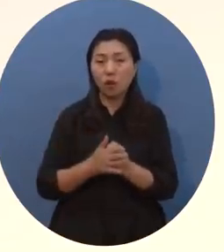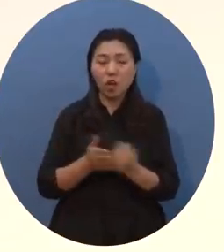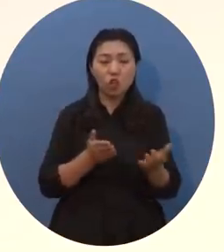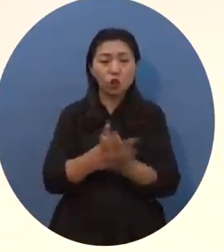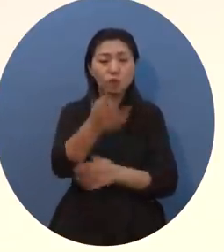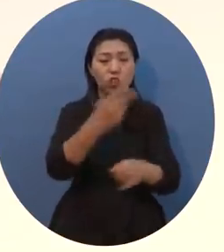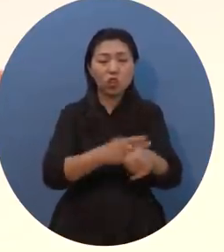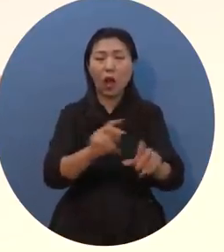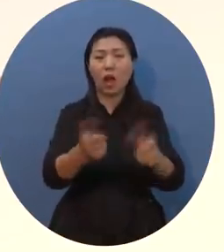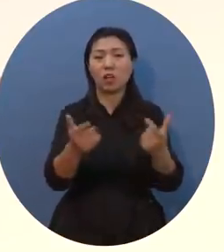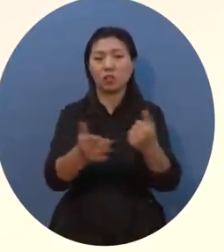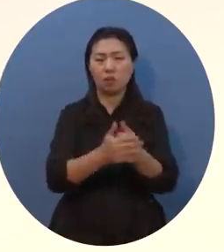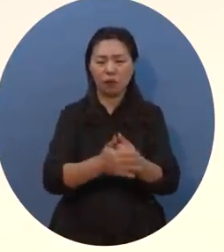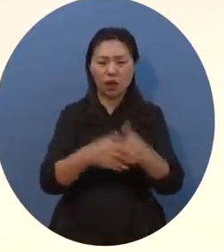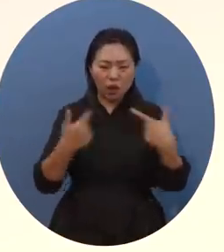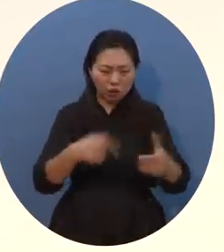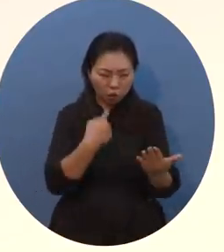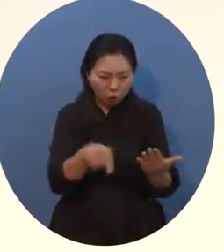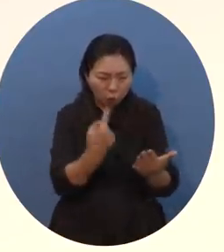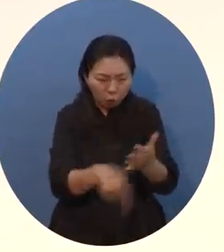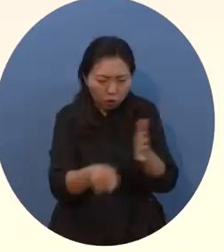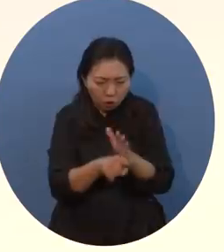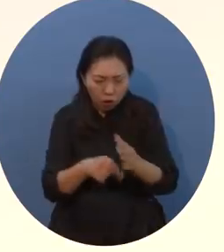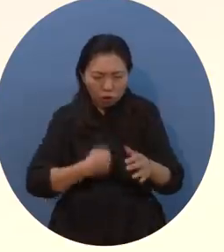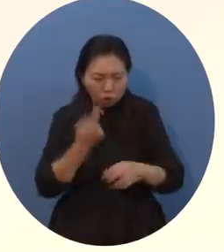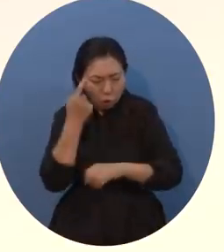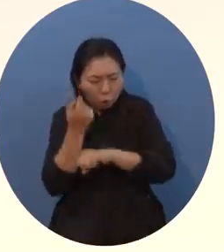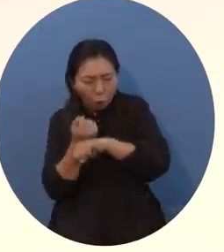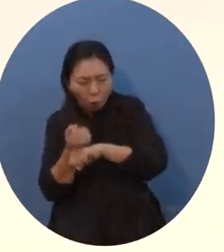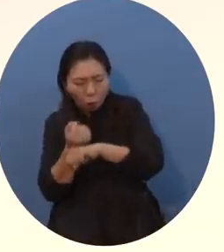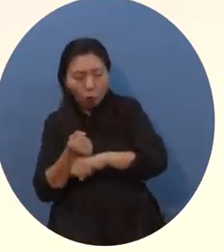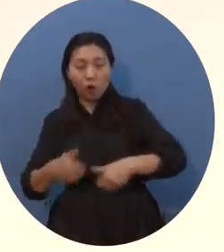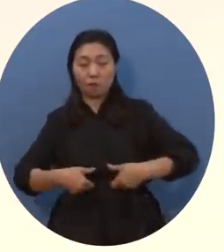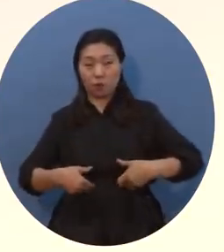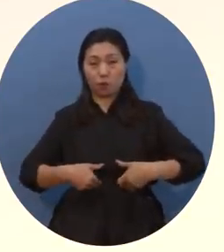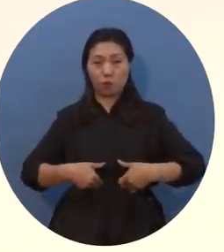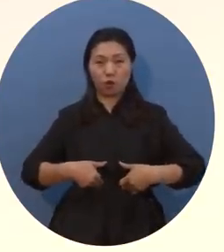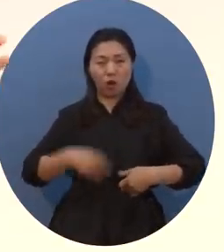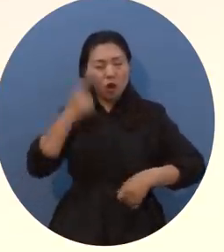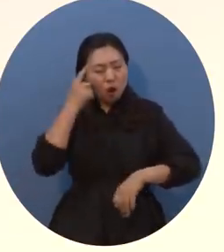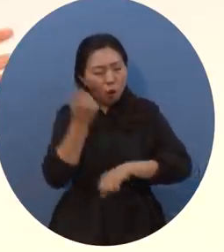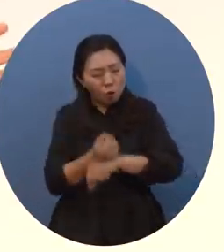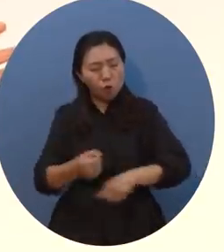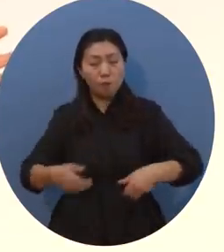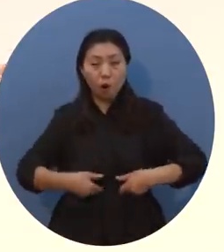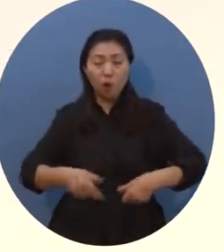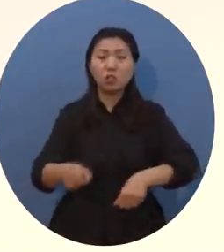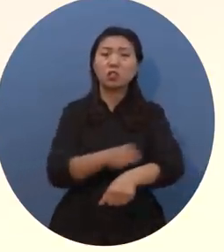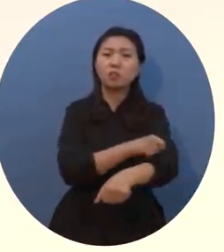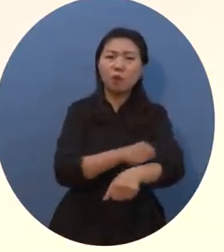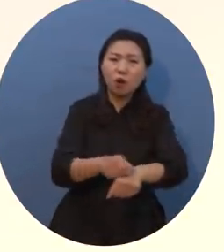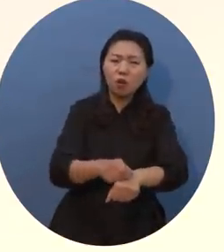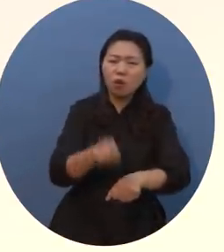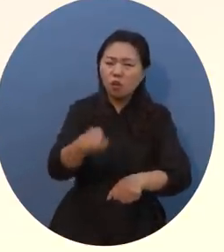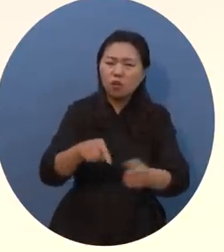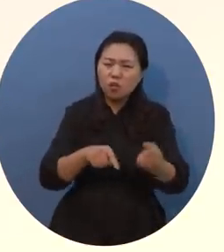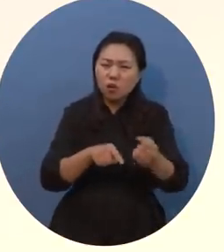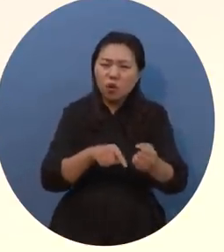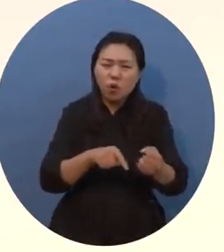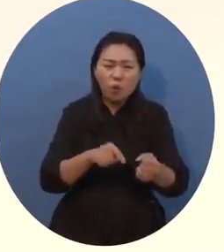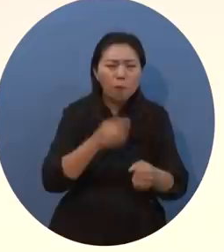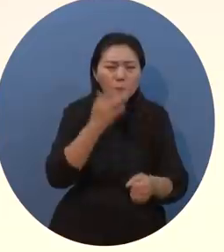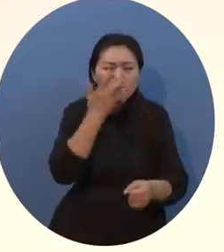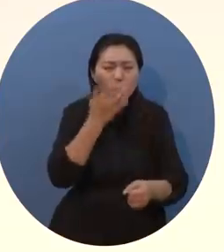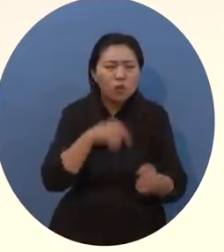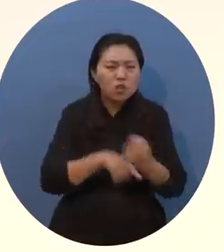선생이 아니니까 늘 가르치려면 연구를 해야 돼요? 안 해야 돼요? 연구를 해야 되고 특히 무엇 때문에 모르는지 심정을